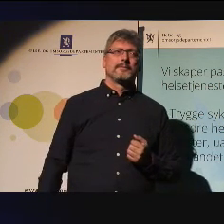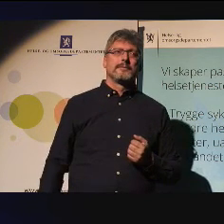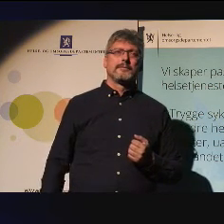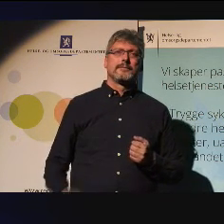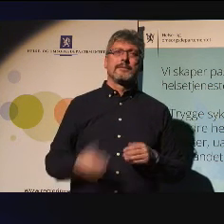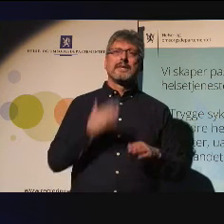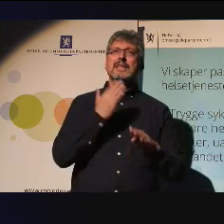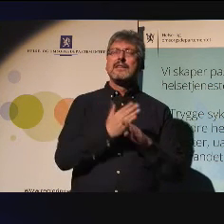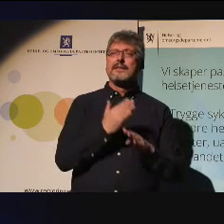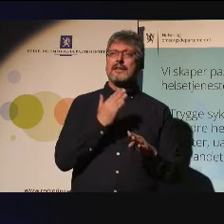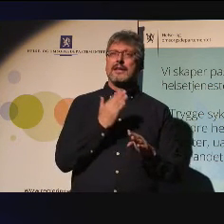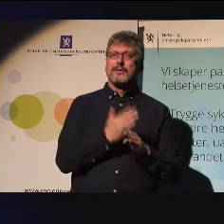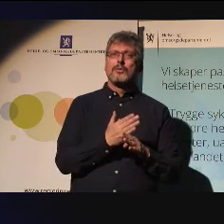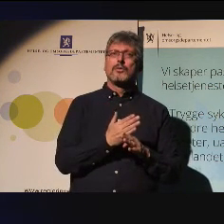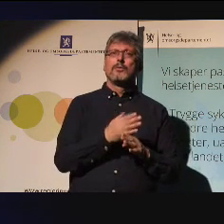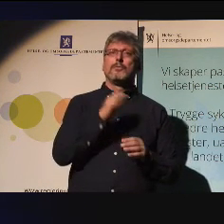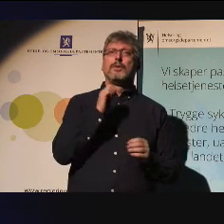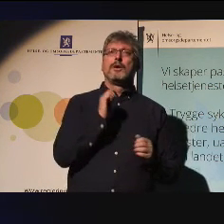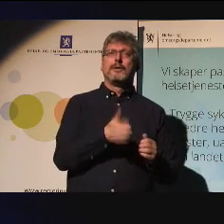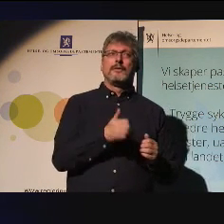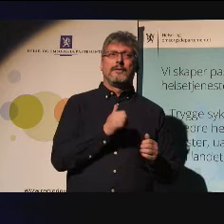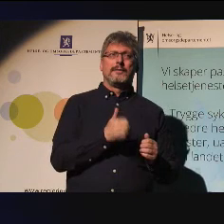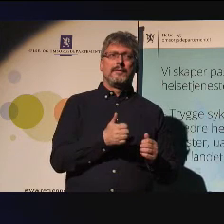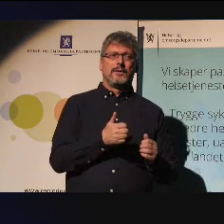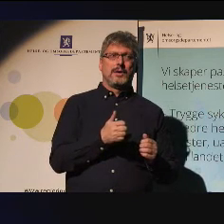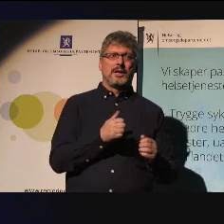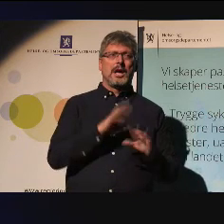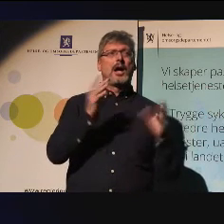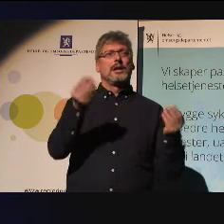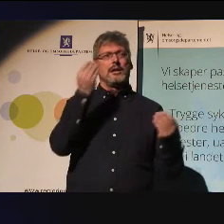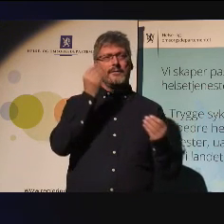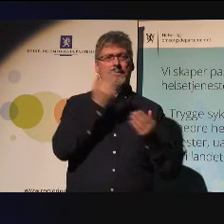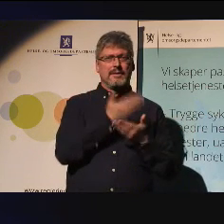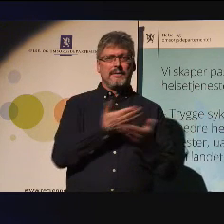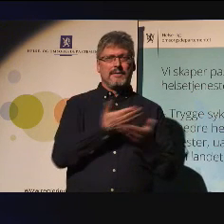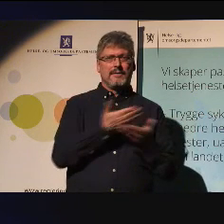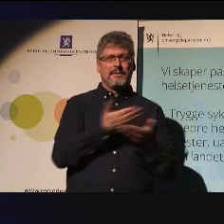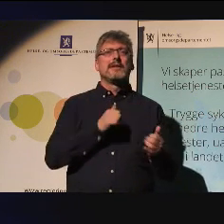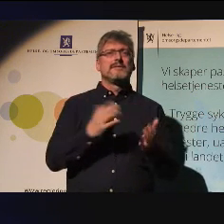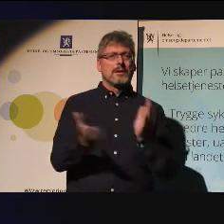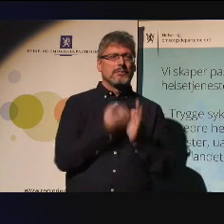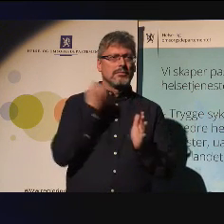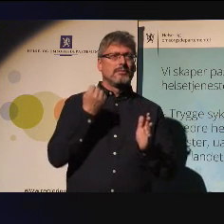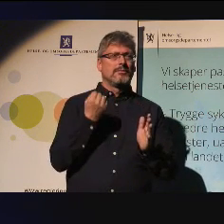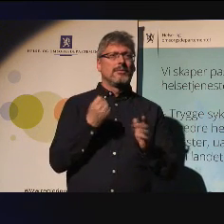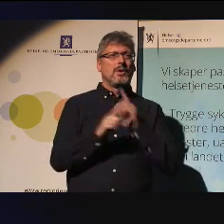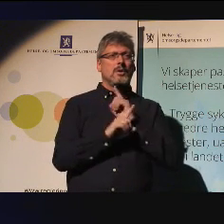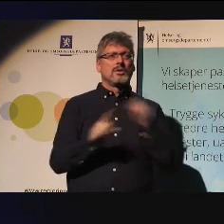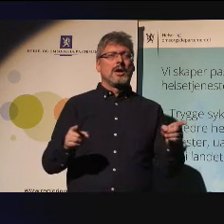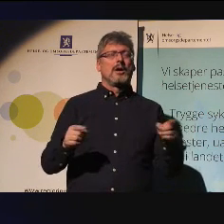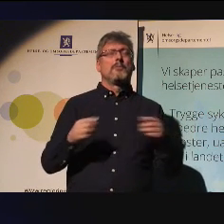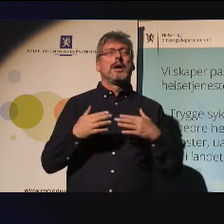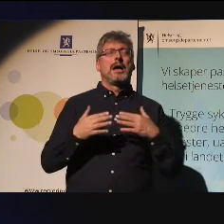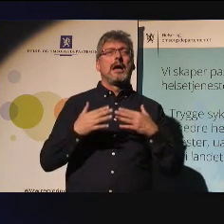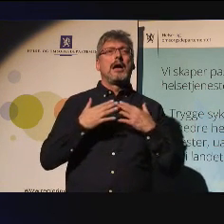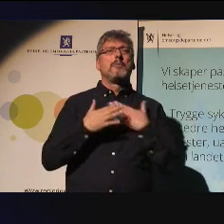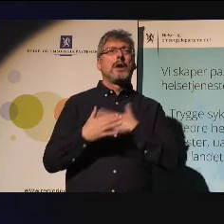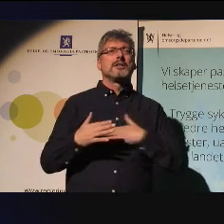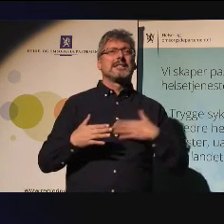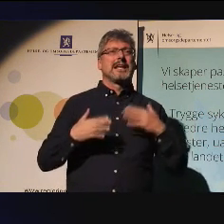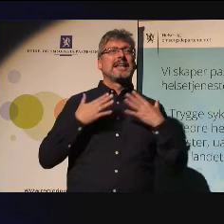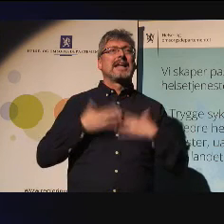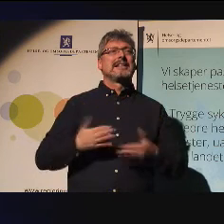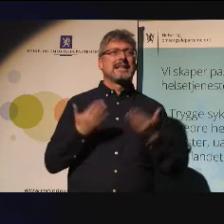Nettopp fordi all evaluering viste oss at skal vi lykkes med å skape pasientens helsetjeneste, få en